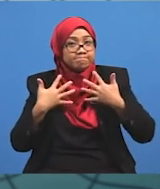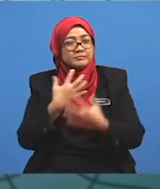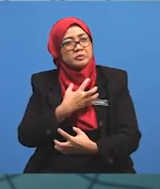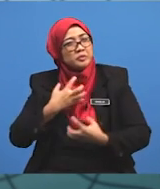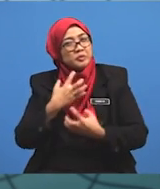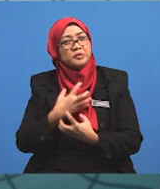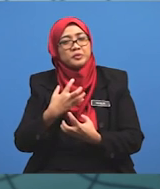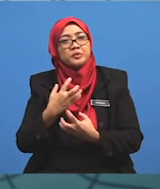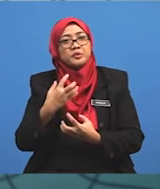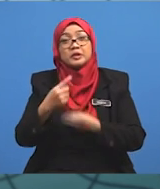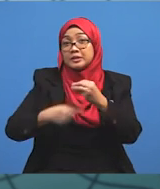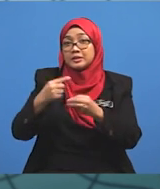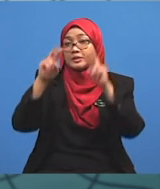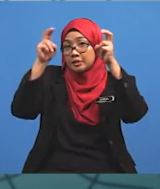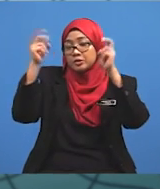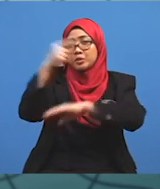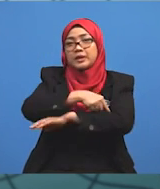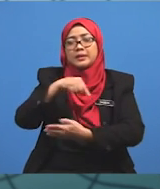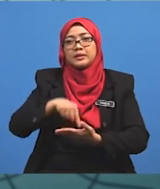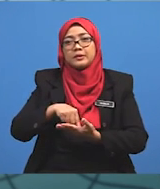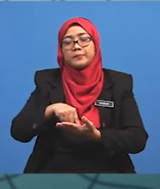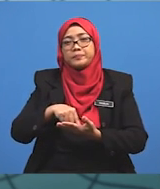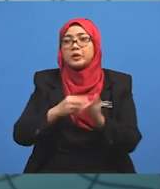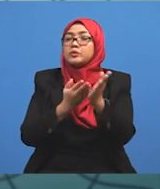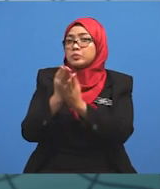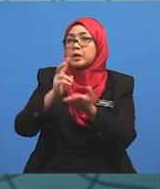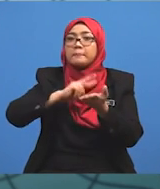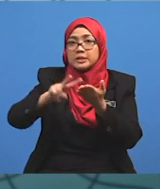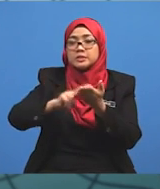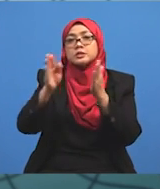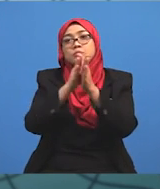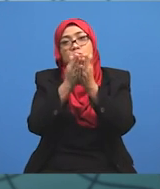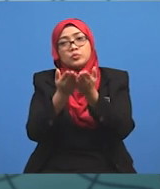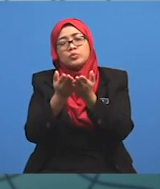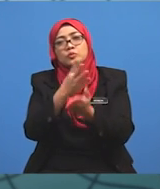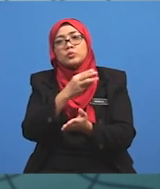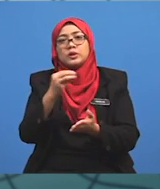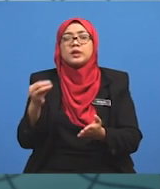Jangan lupa teruskan pembacaan buku teks anda. Selamat